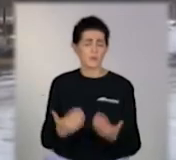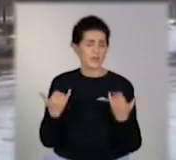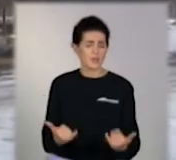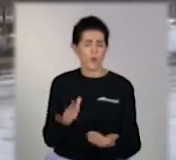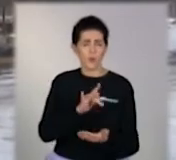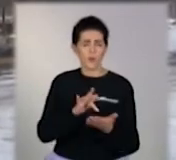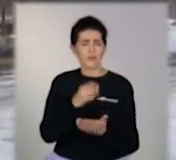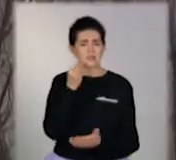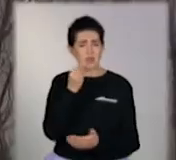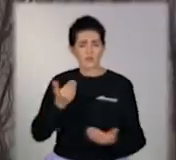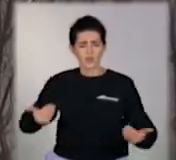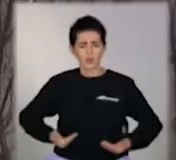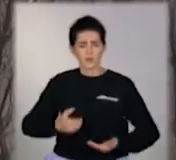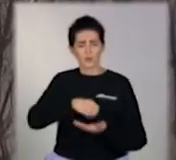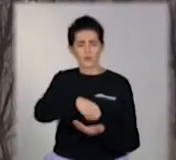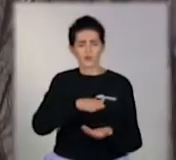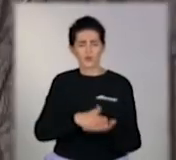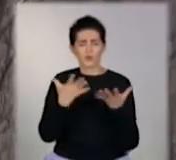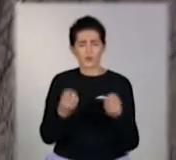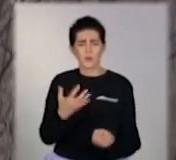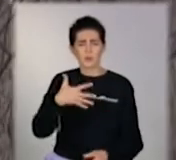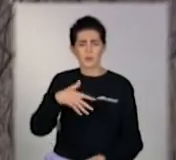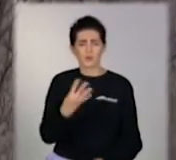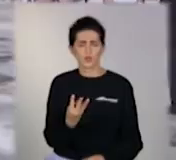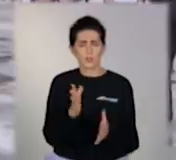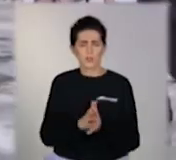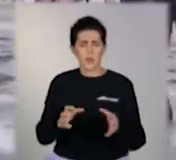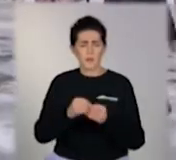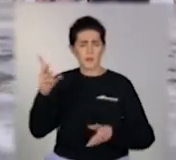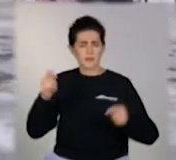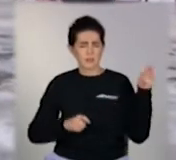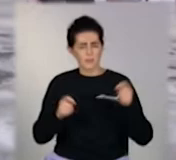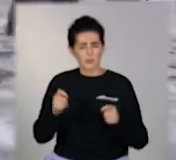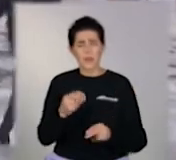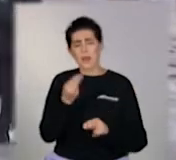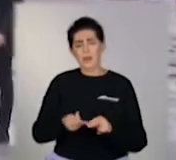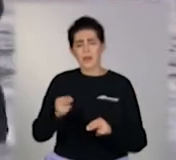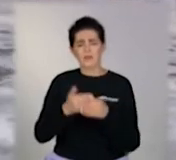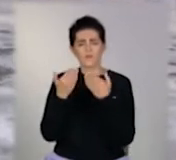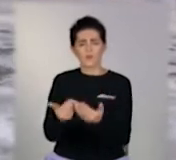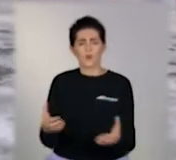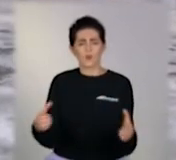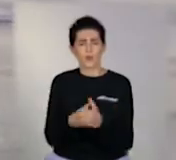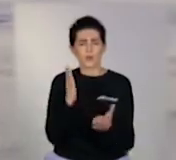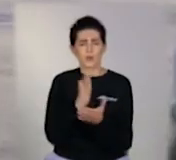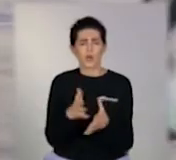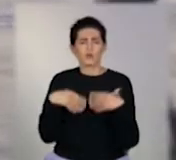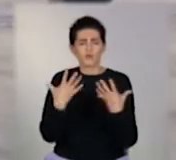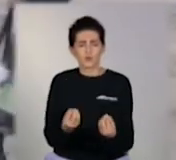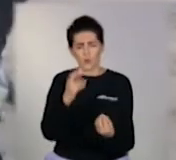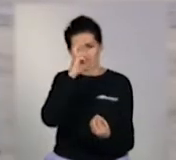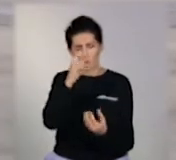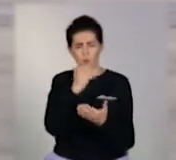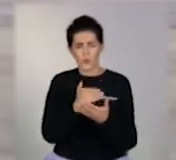на житловому обліку перебуває ще 54 родини переселенців. Для цієї категорії є ще кілька державних програм